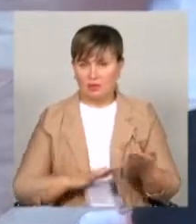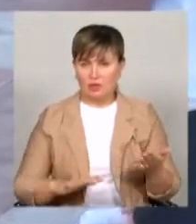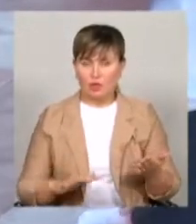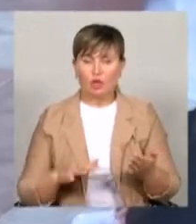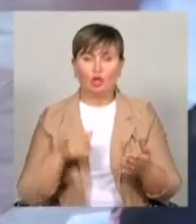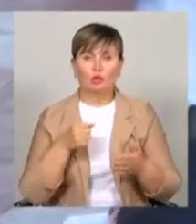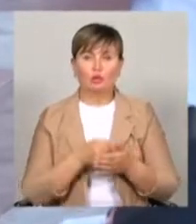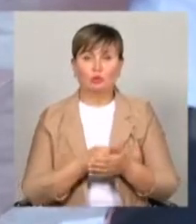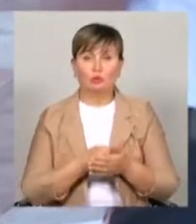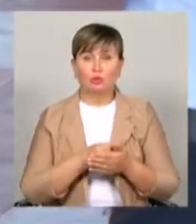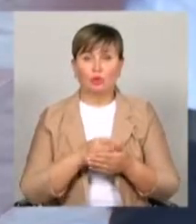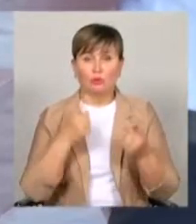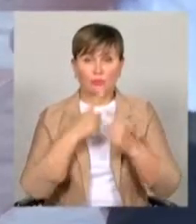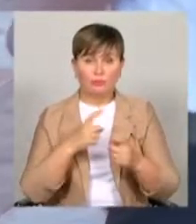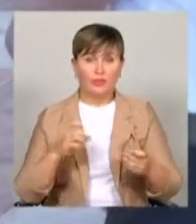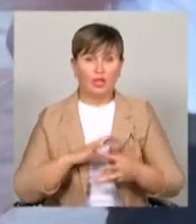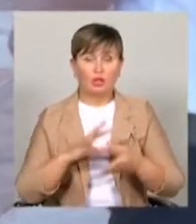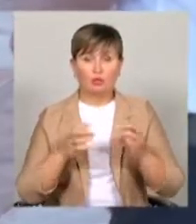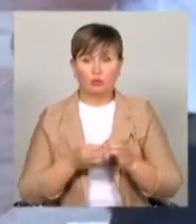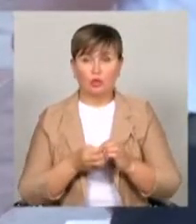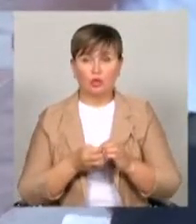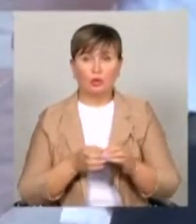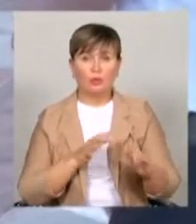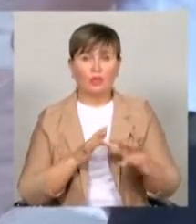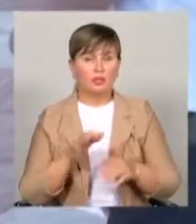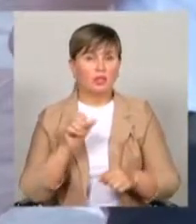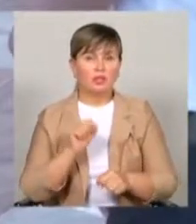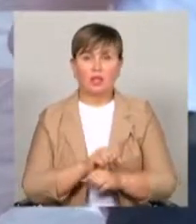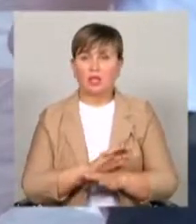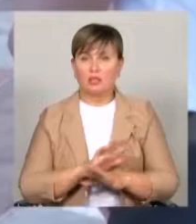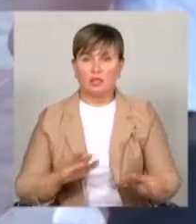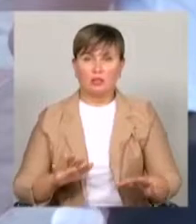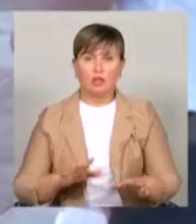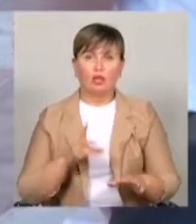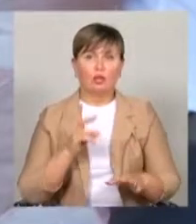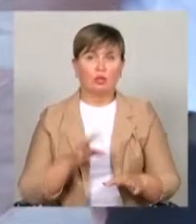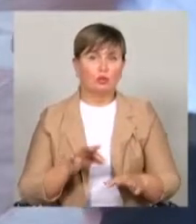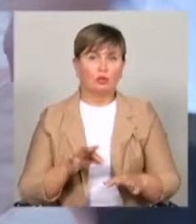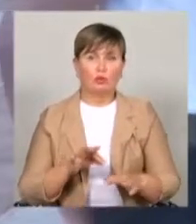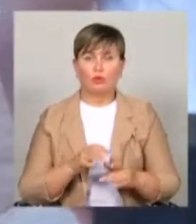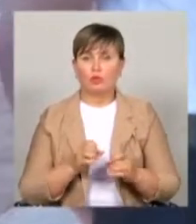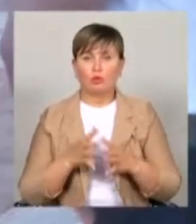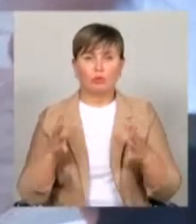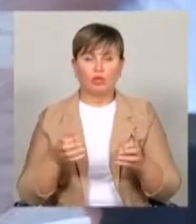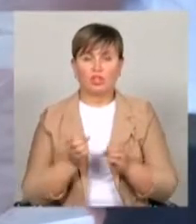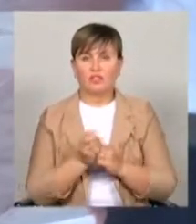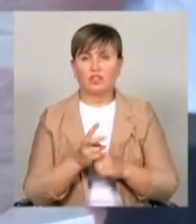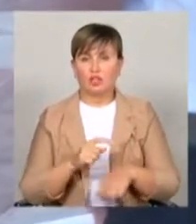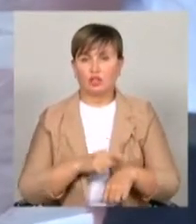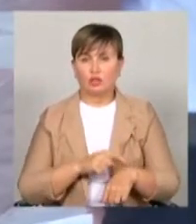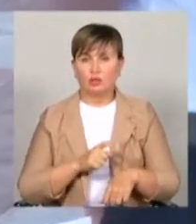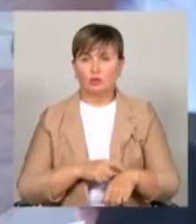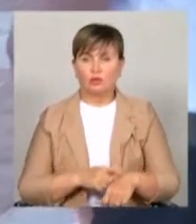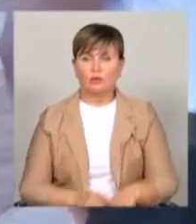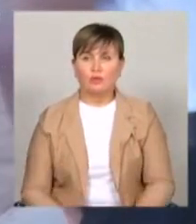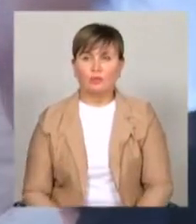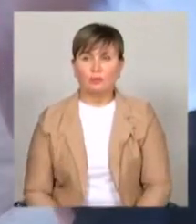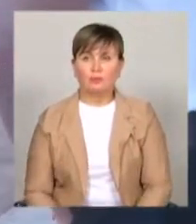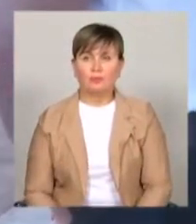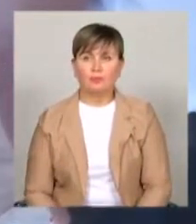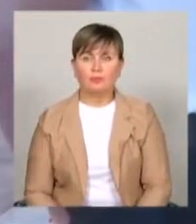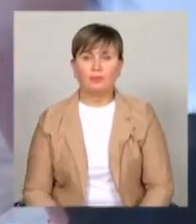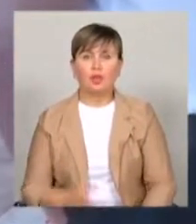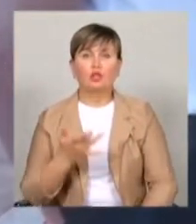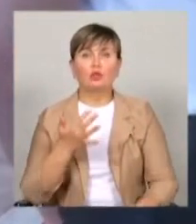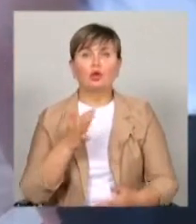момента оглашения результатов процесс не останавливается, но не происходит, но не более 12 часов. То есть... А вот скажите, сколько будет